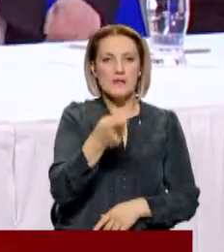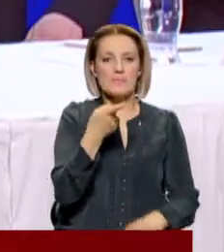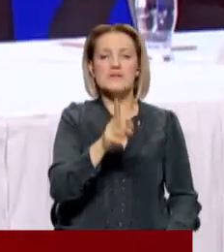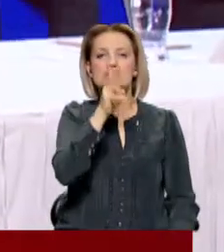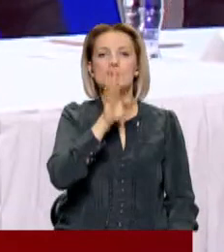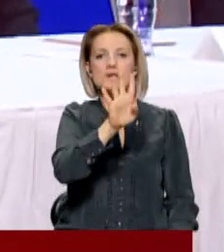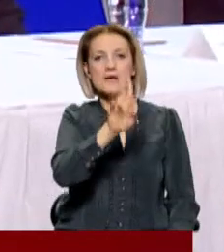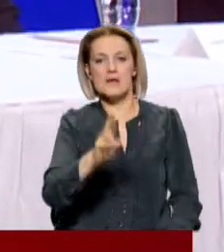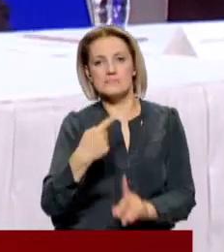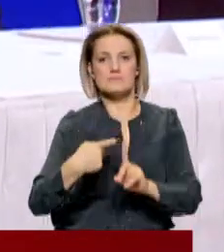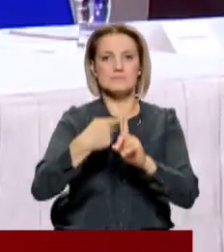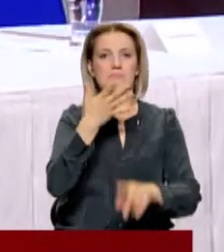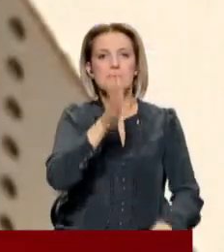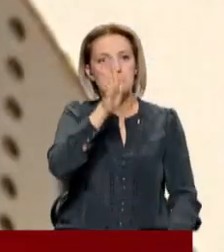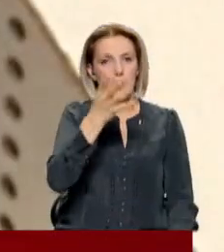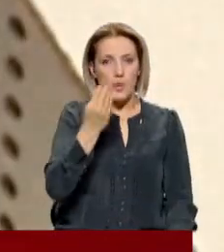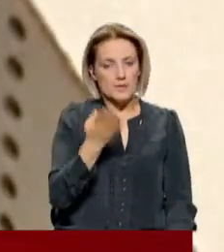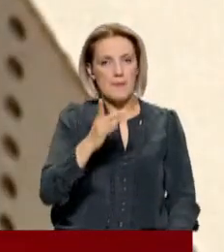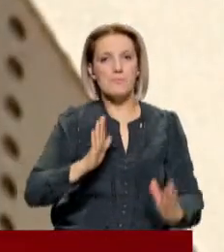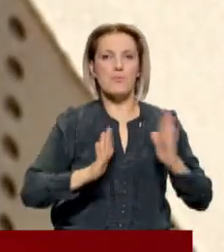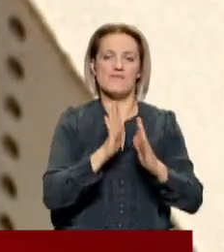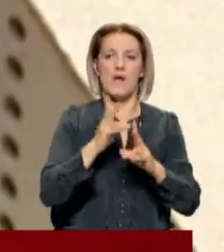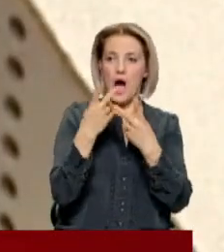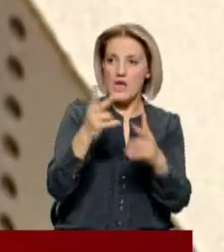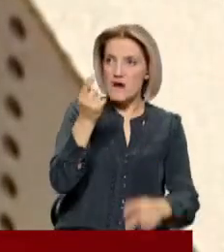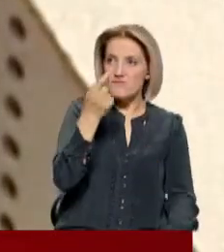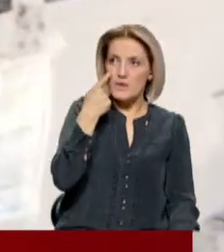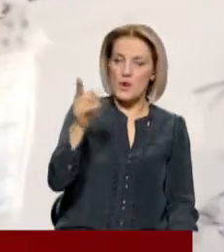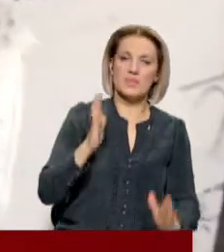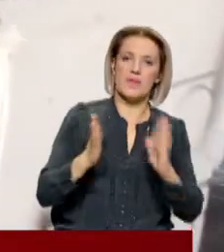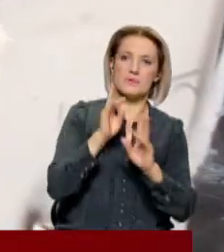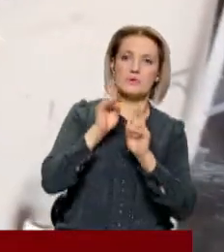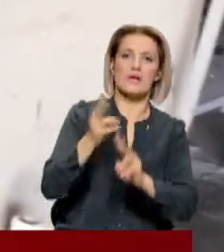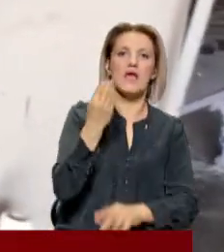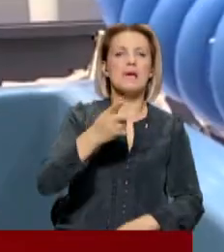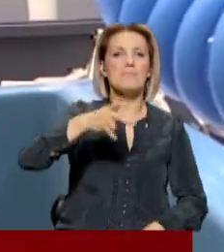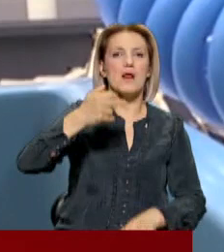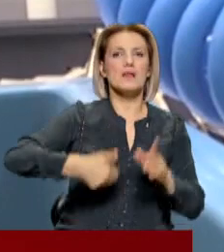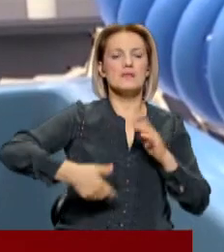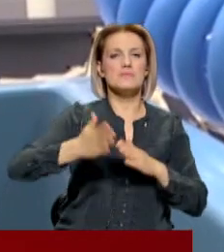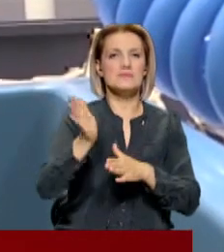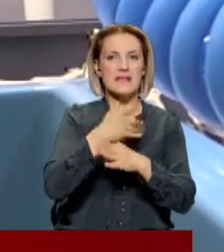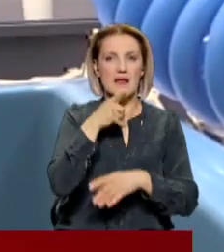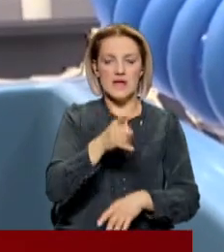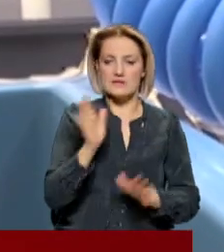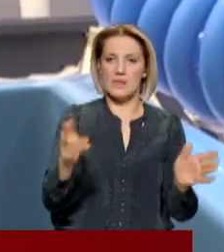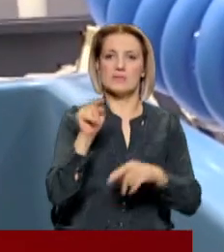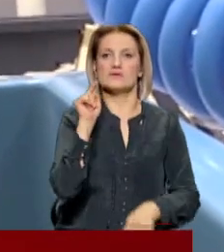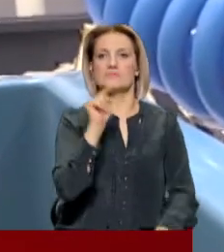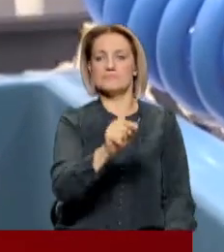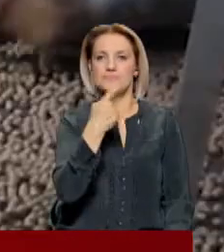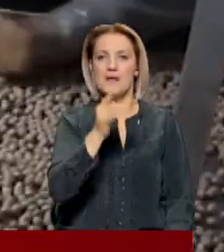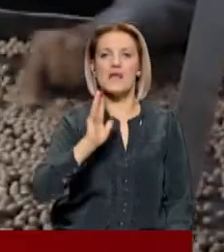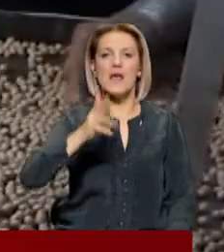1247 lira artışla 5500 lira olurken muhalefet açıklanan rakama tepki gösterdi iyi parti lideri Meral Akşener sandığı işaret etti